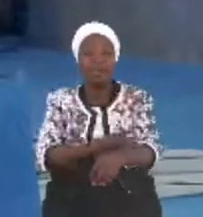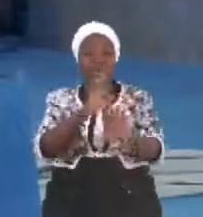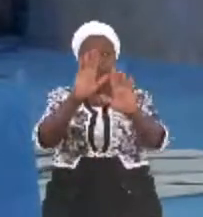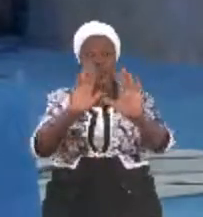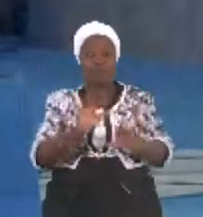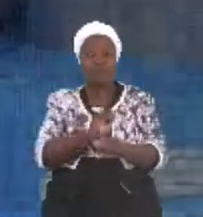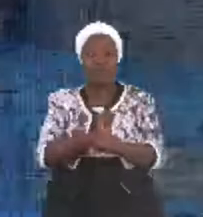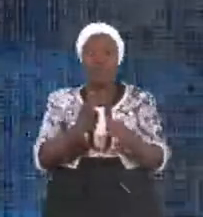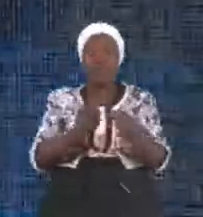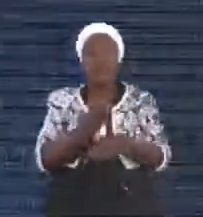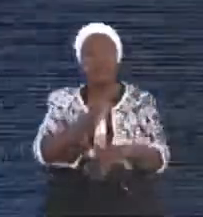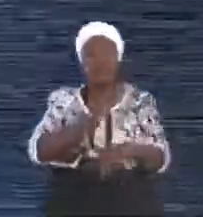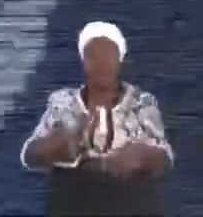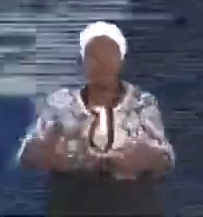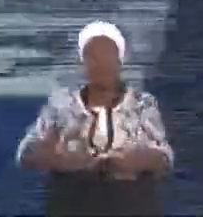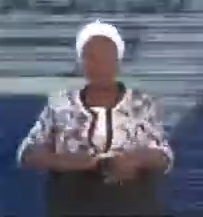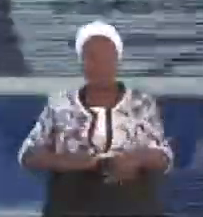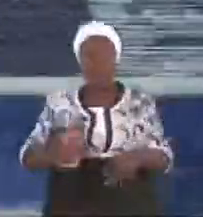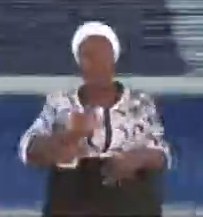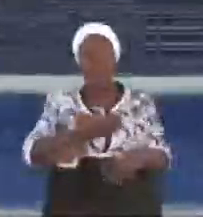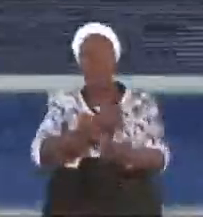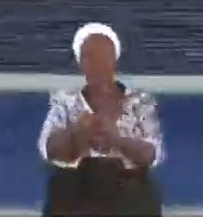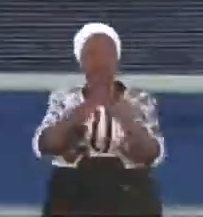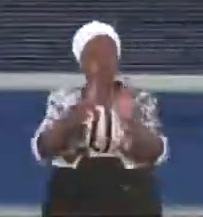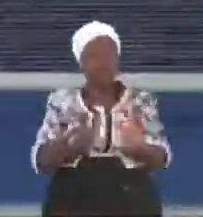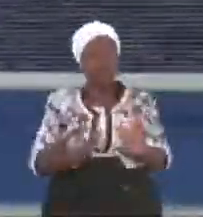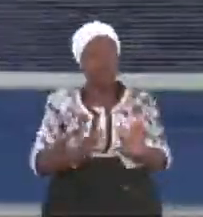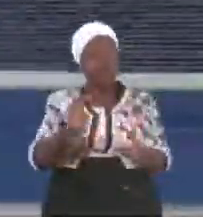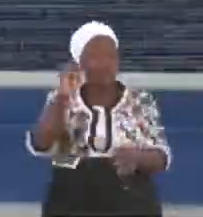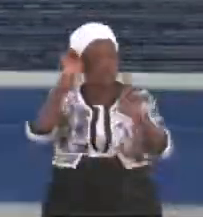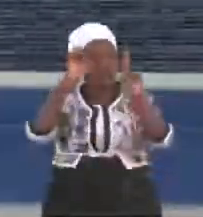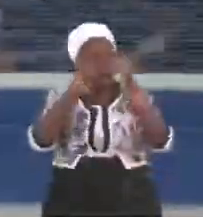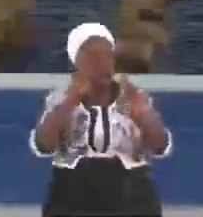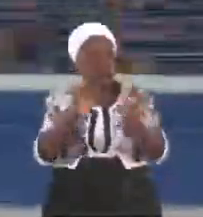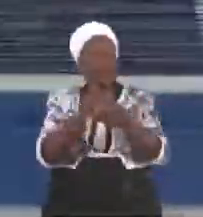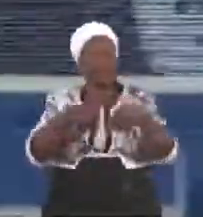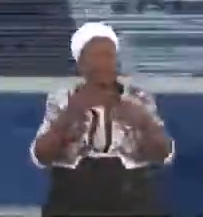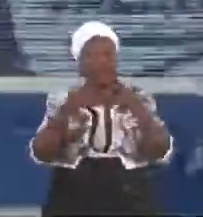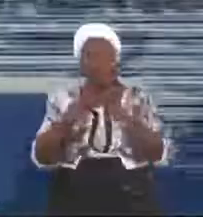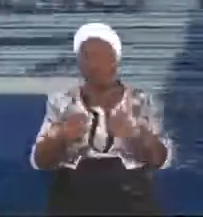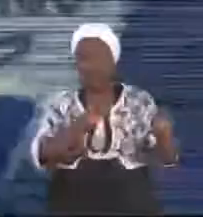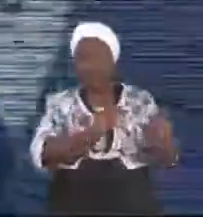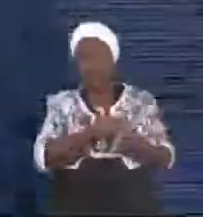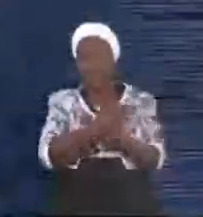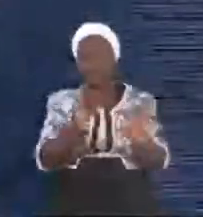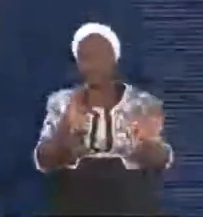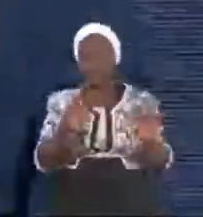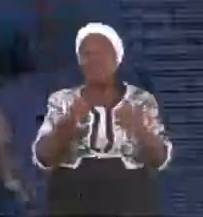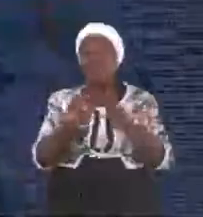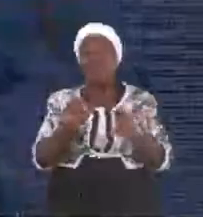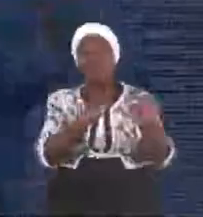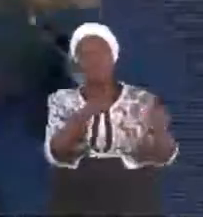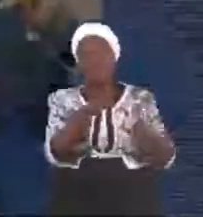Les miracles puissants par Christ notre libérateur. C'est lui qui est venu pour nous affranchir,